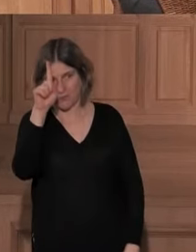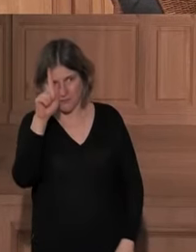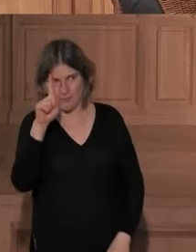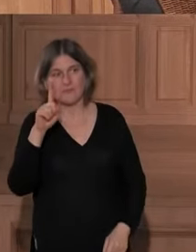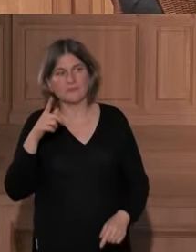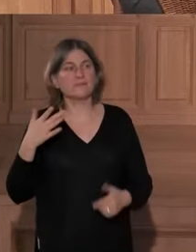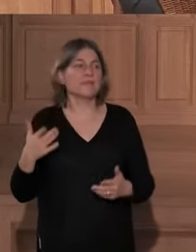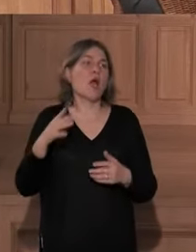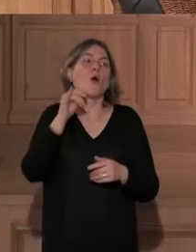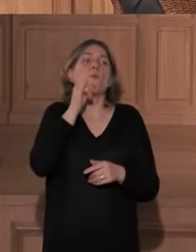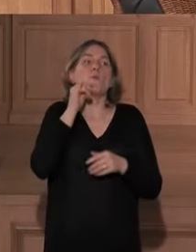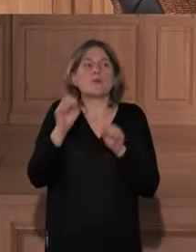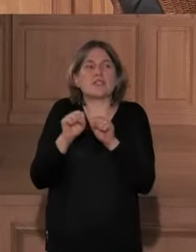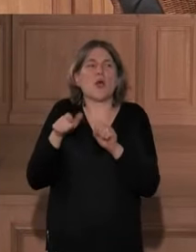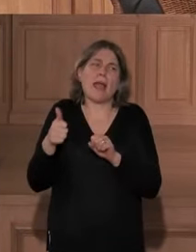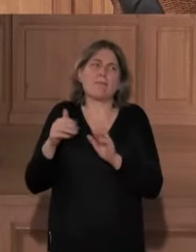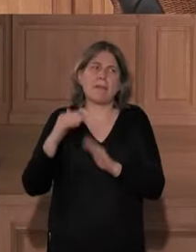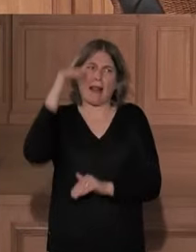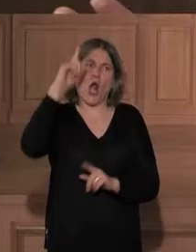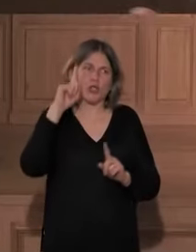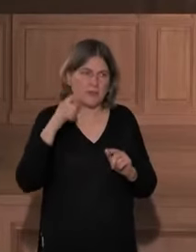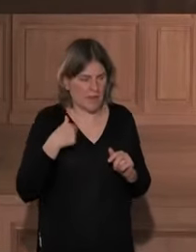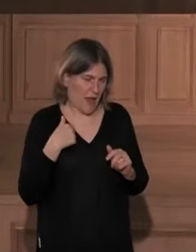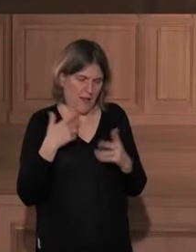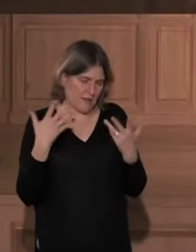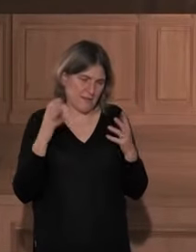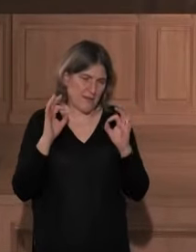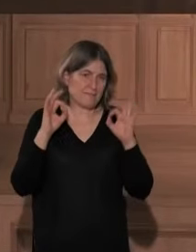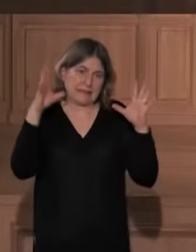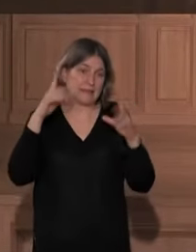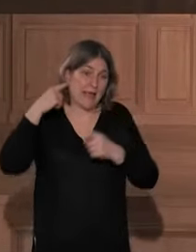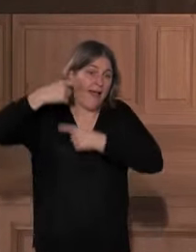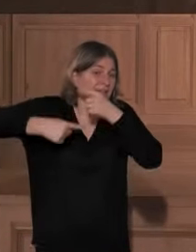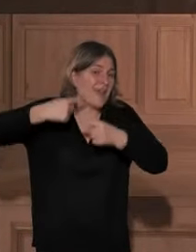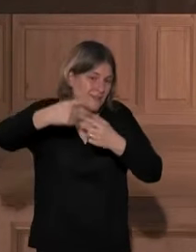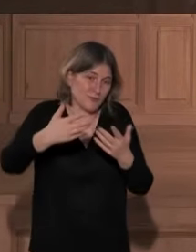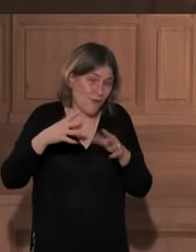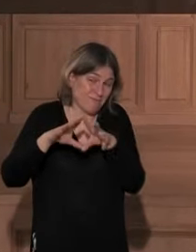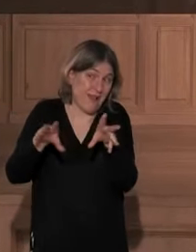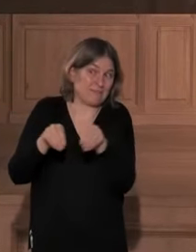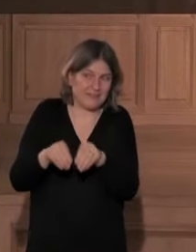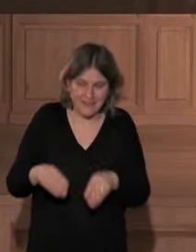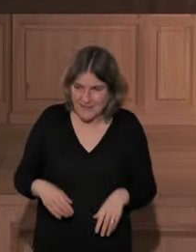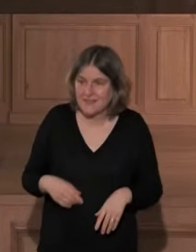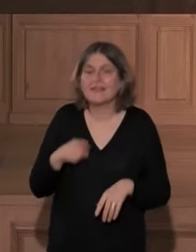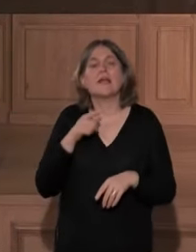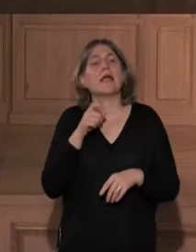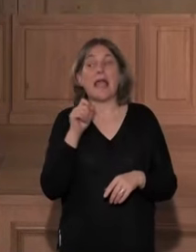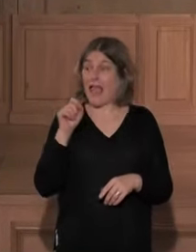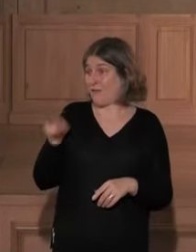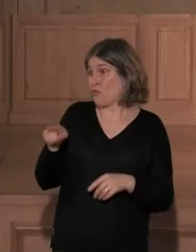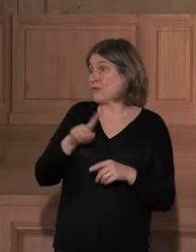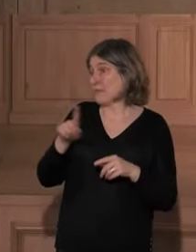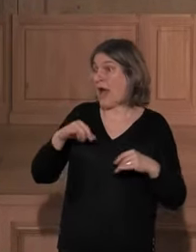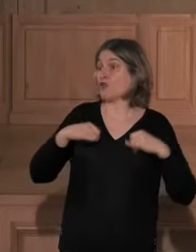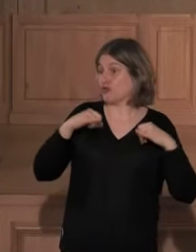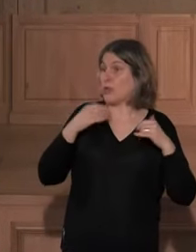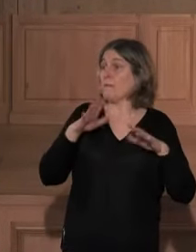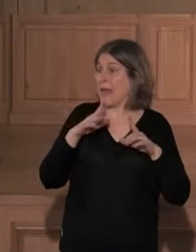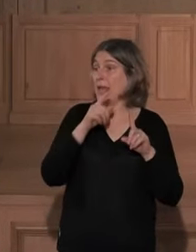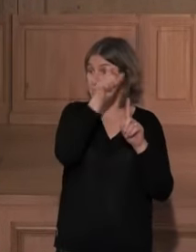derrière qui est grande maintenant. Donc, non, j'ai respecté... respecter la tradition. Et vous, c'est pas un Johan, c'est plutôt un médecin qui vous a... Alors moi, c'est le docteur